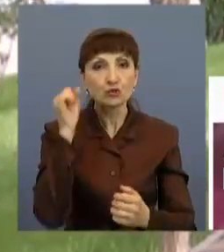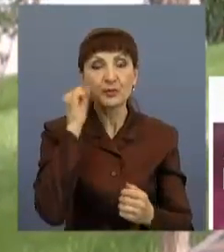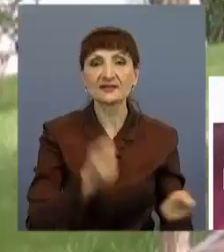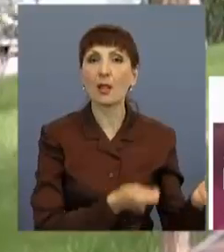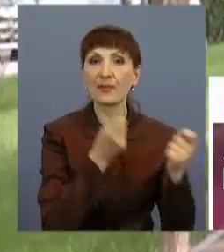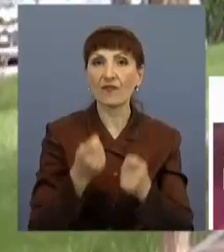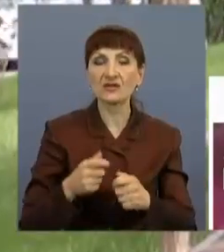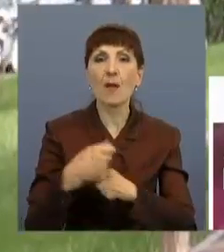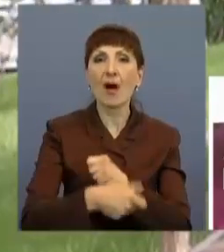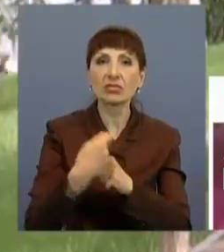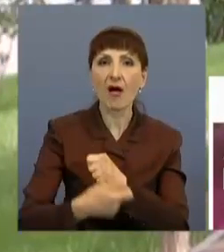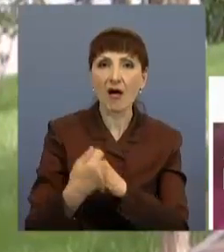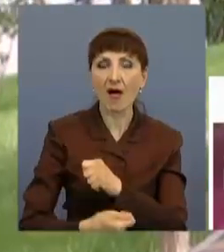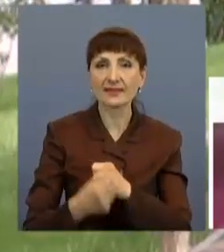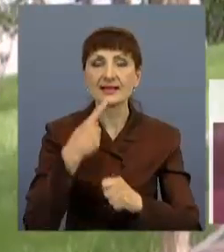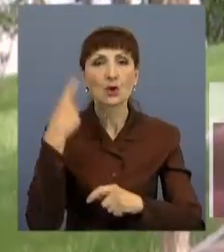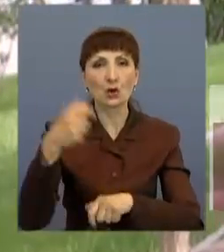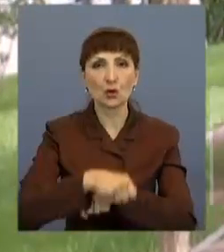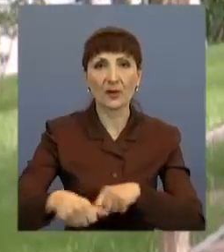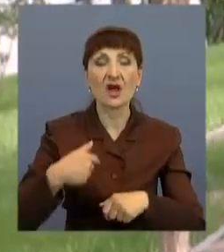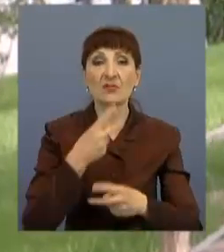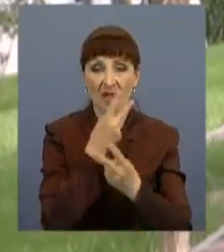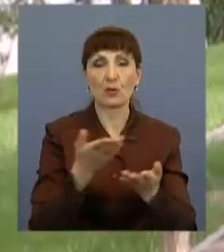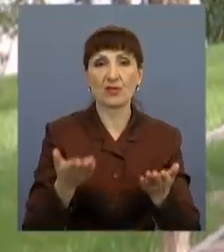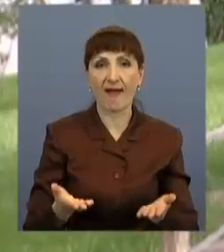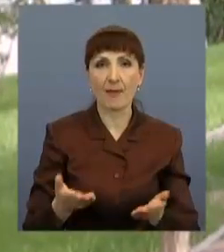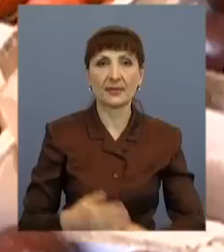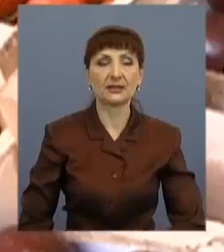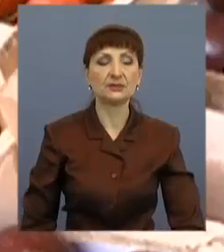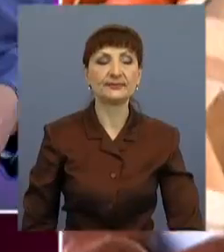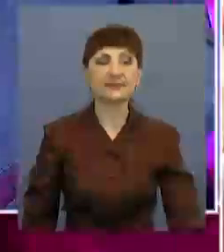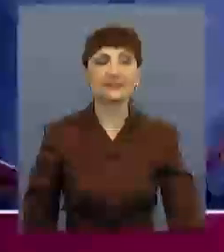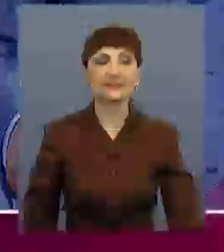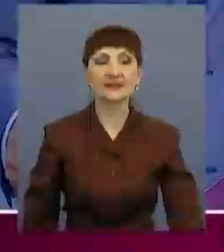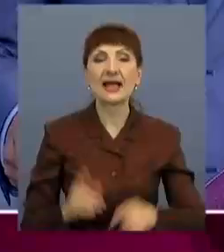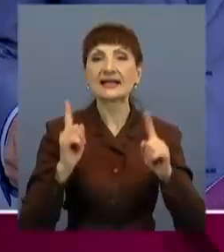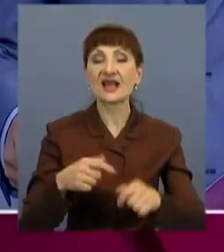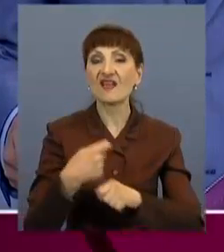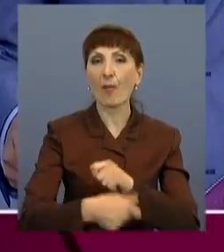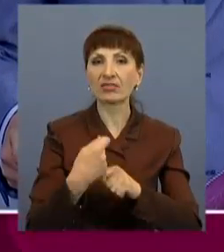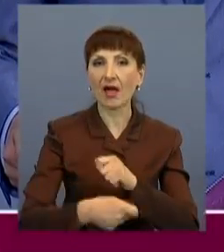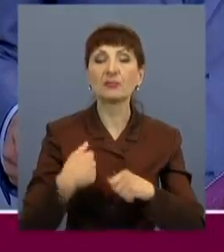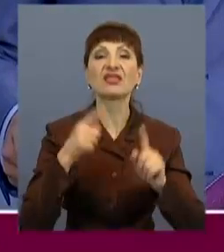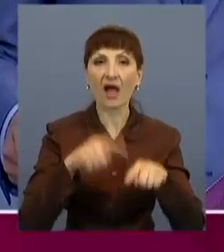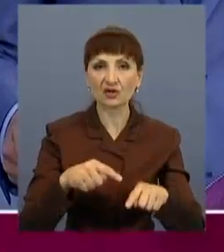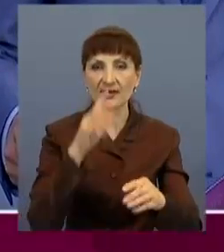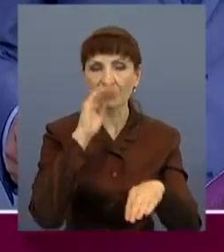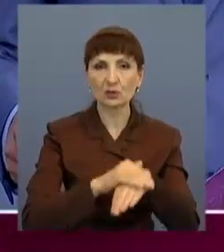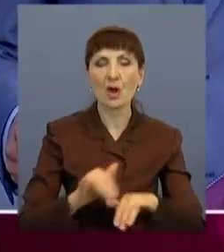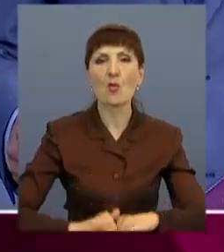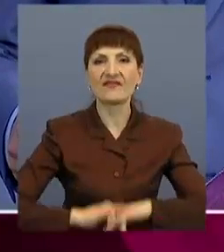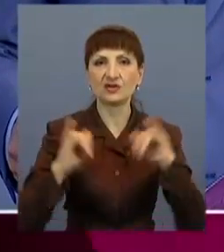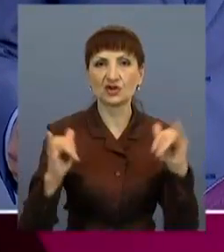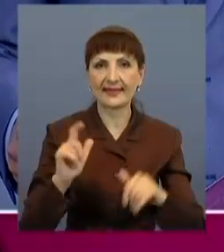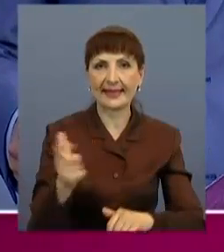и вот бананы с дальних зарубежья. Мы это наблюдаем. Кстати, в бананах мы также обнаружили превышение